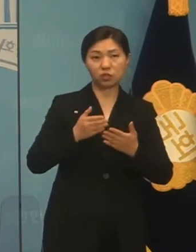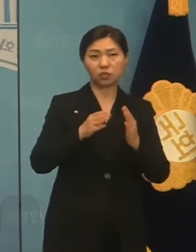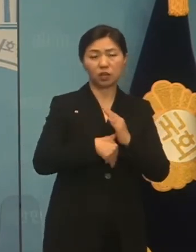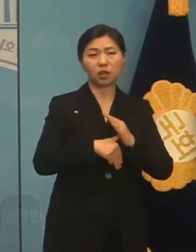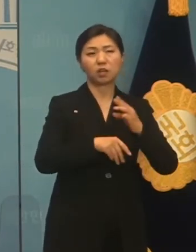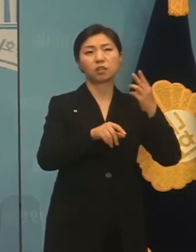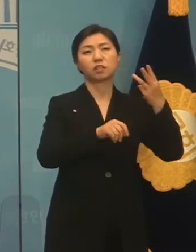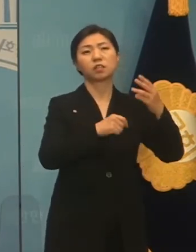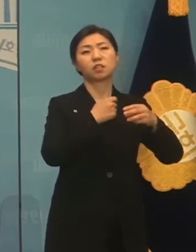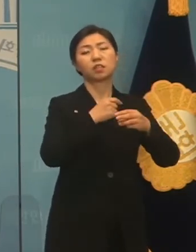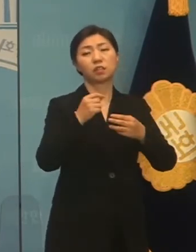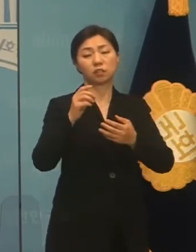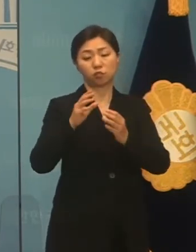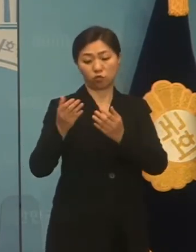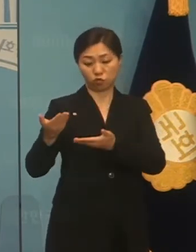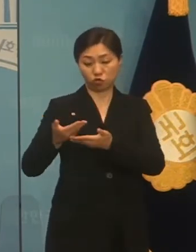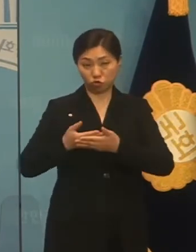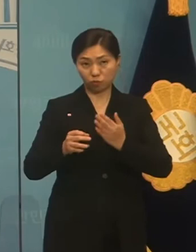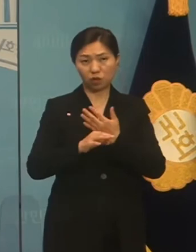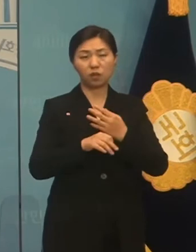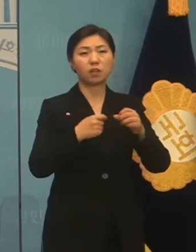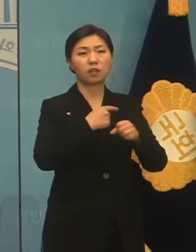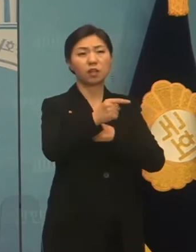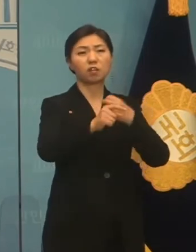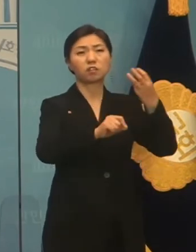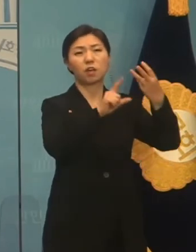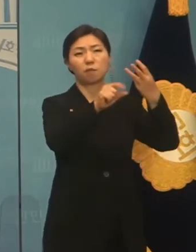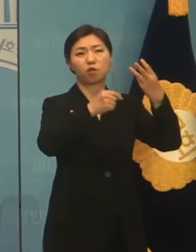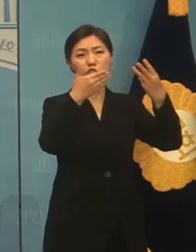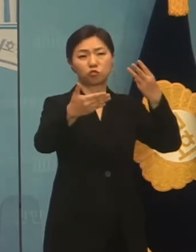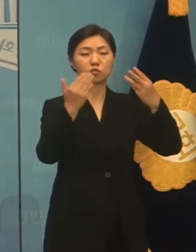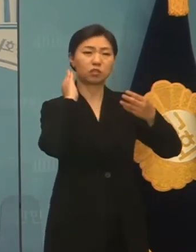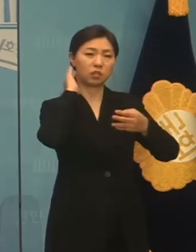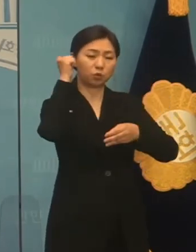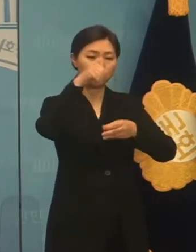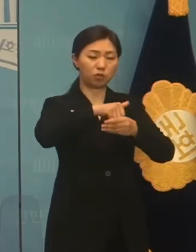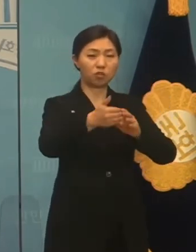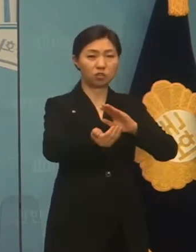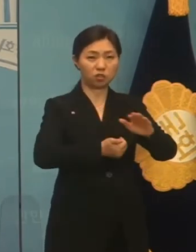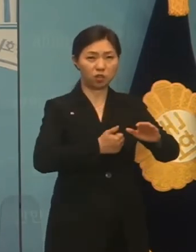3월 9일 대선을 앞두고 우리 당의 대선 공약을